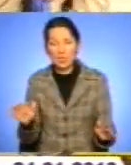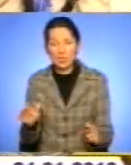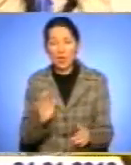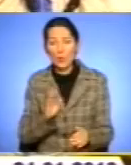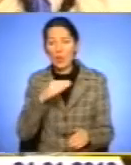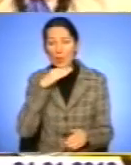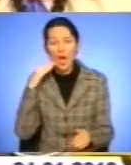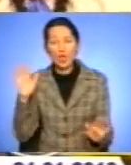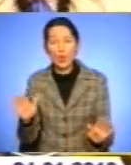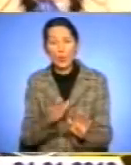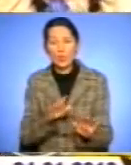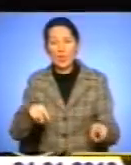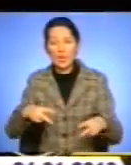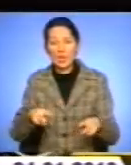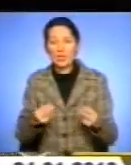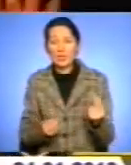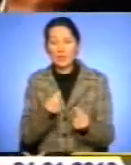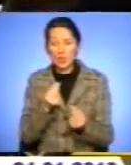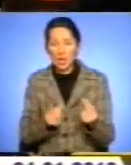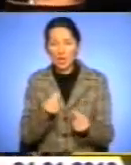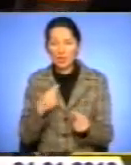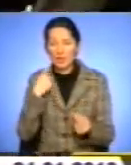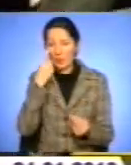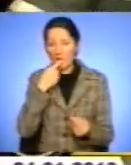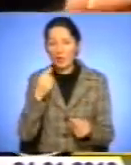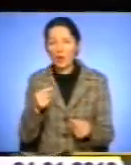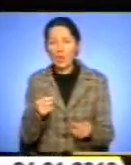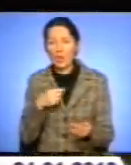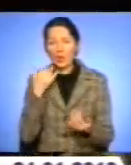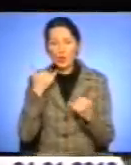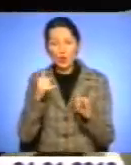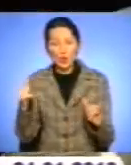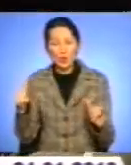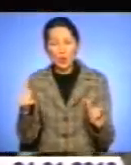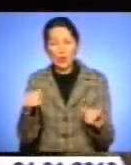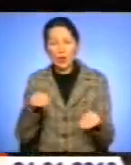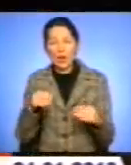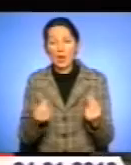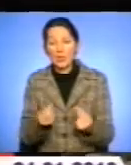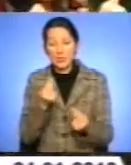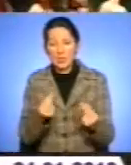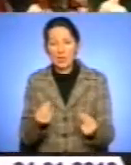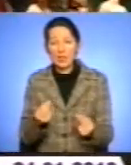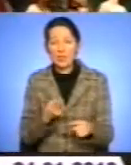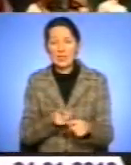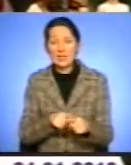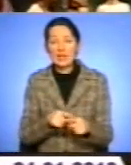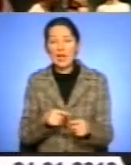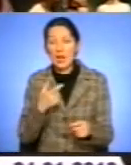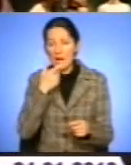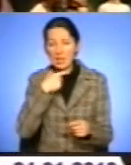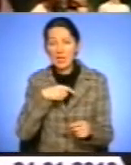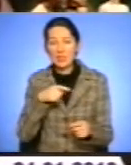все, підпорядковане все єдиній меті, єдиній стилістиці. Вистава буде у легкому жанрі – весела,